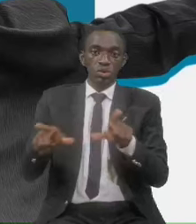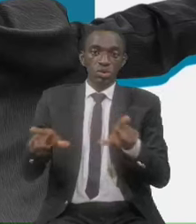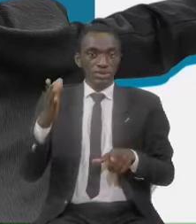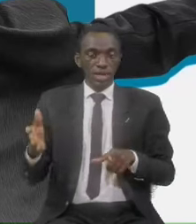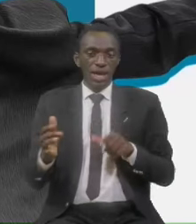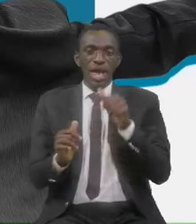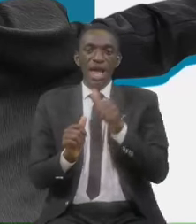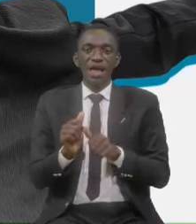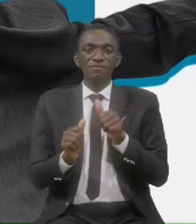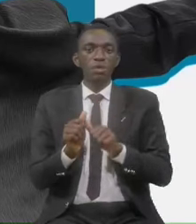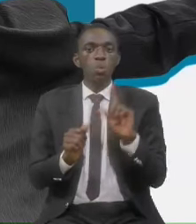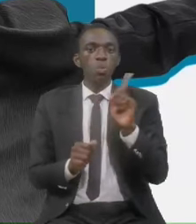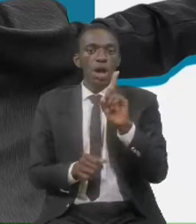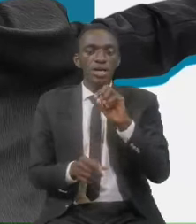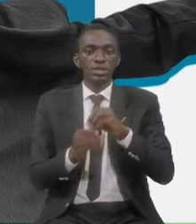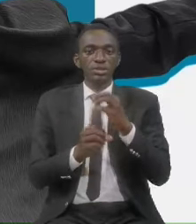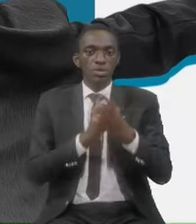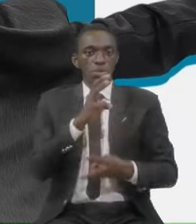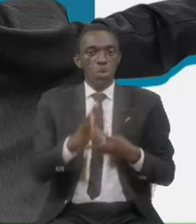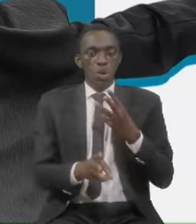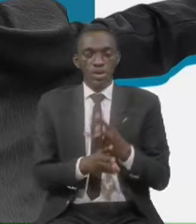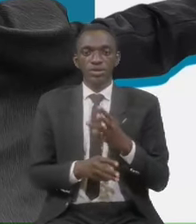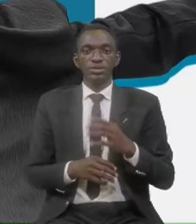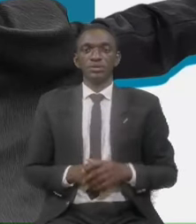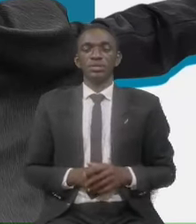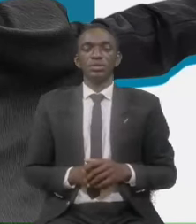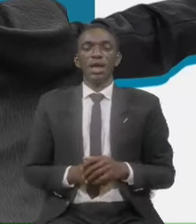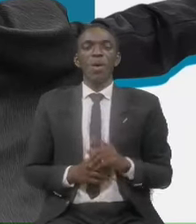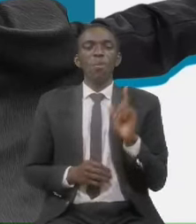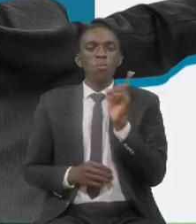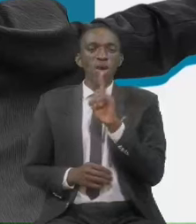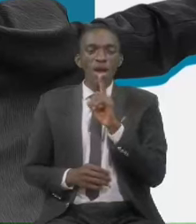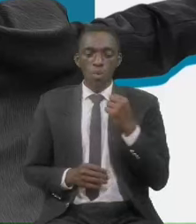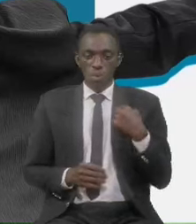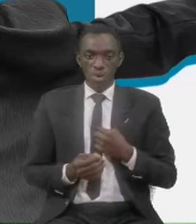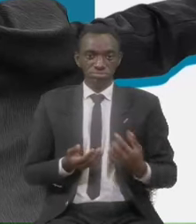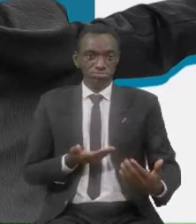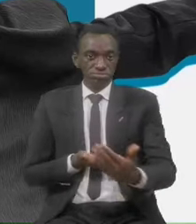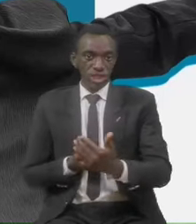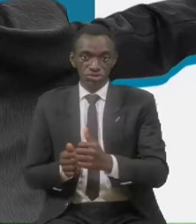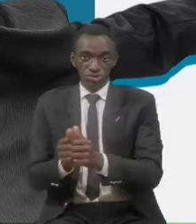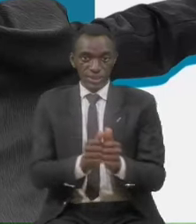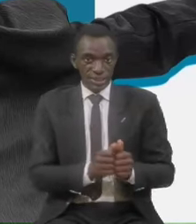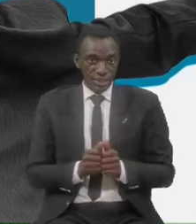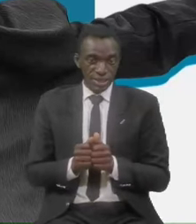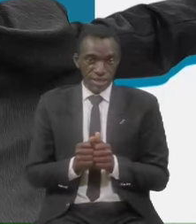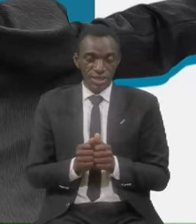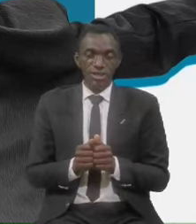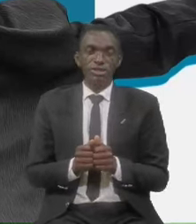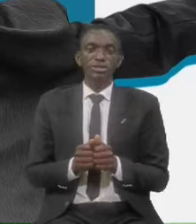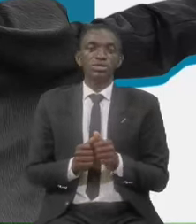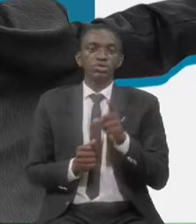aux conseillers afin qu'ils prennent vos coordonnées et